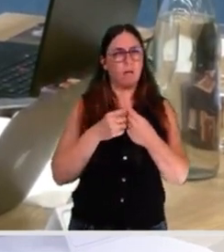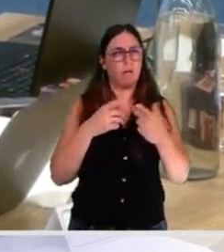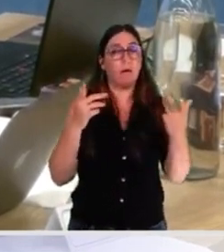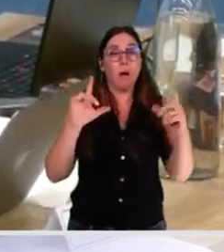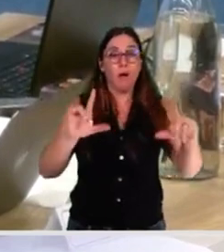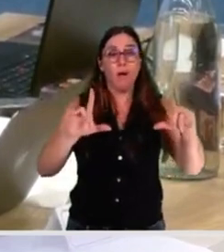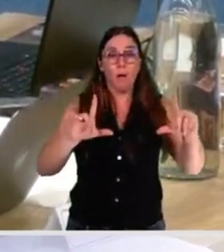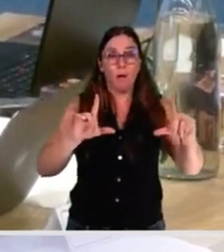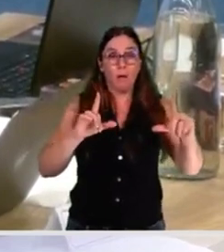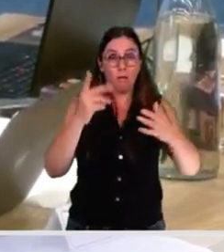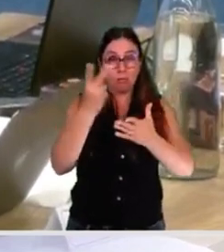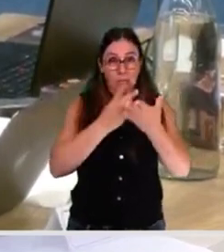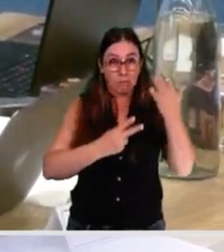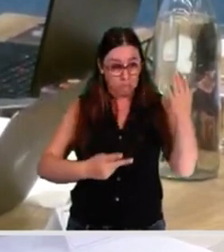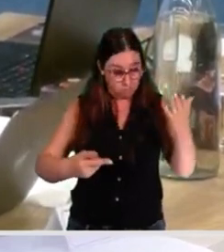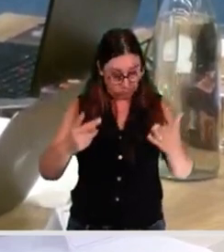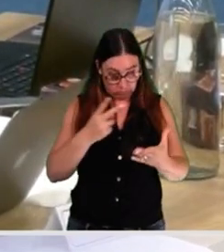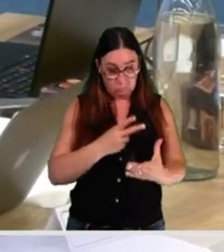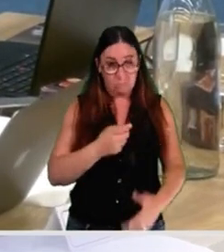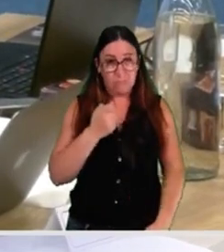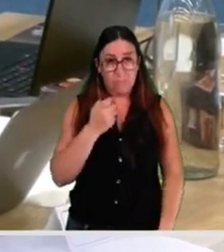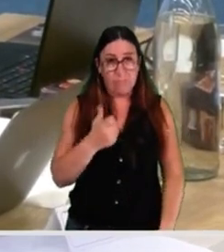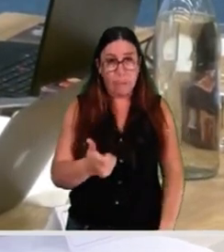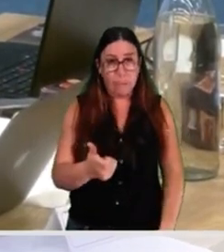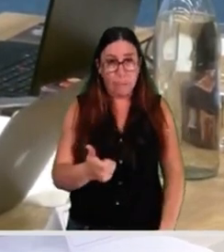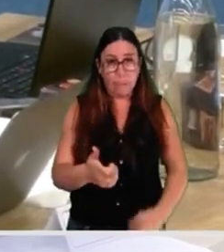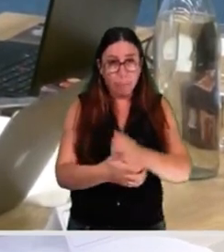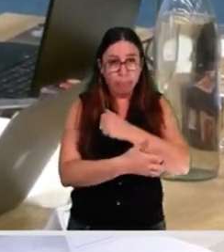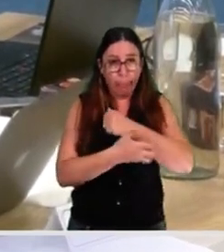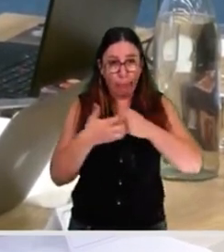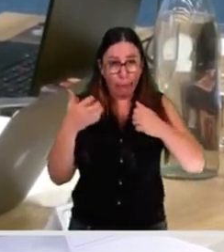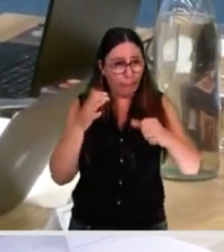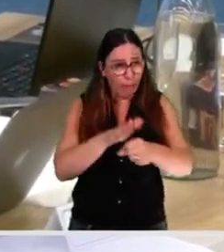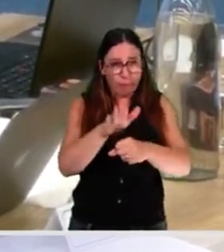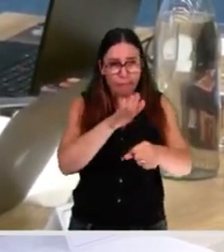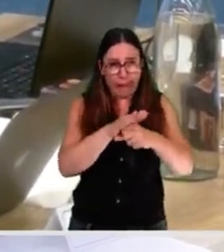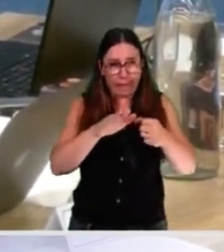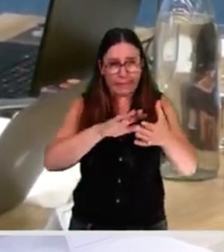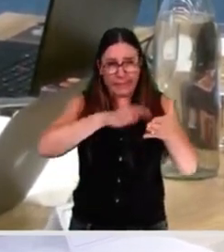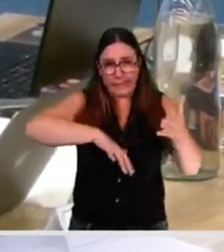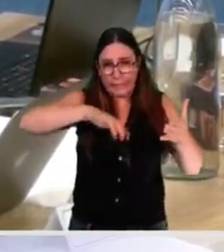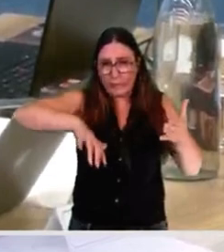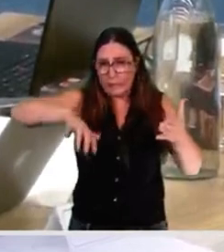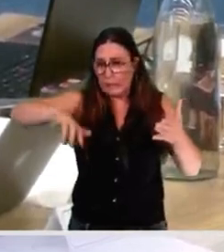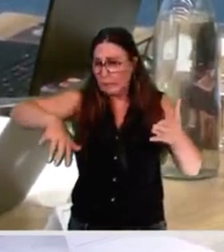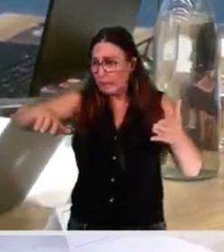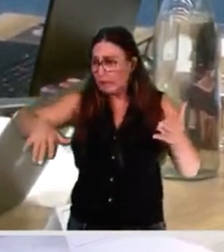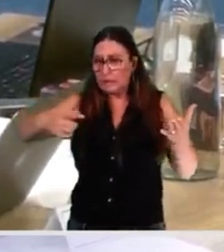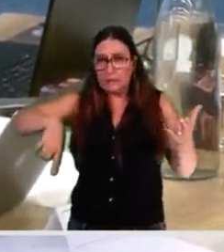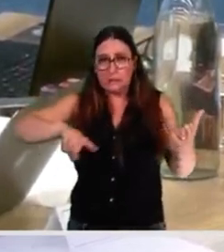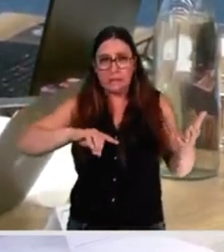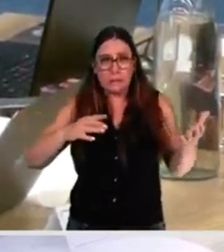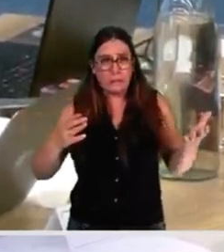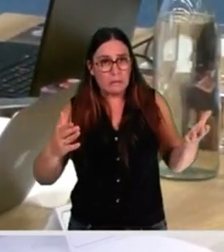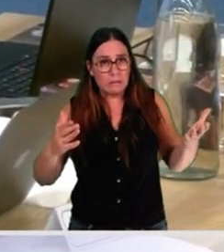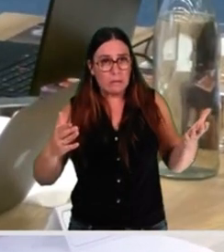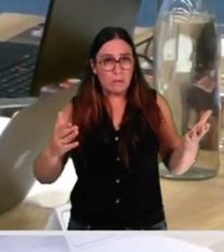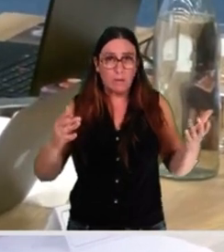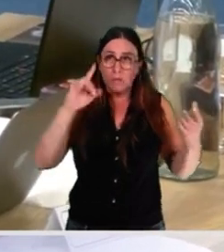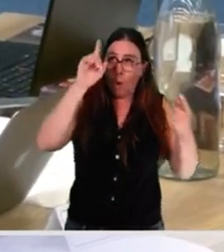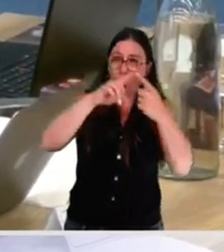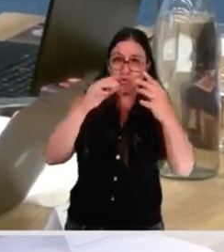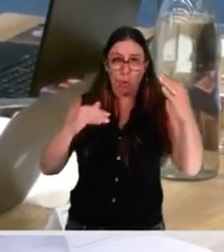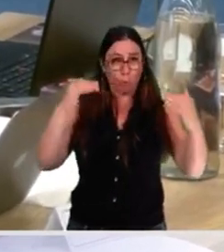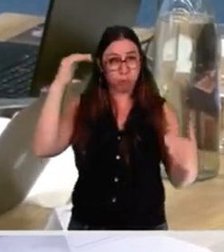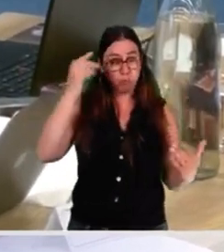pauvre et limité à cet égard. Pas du tout, selon moi, selon nous, à la hauteur des